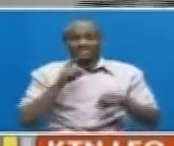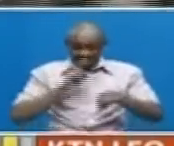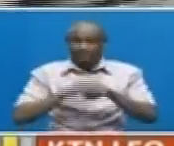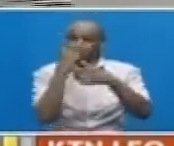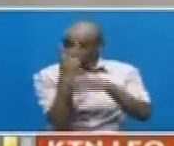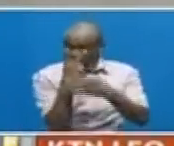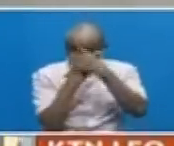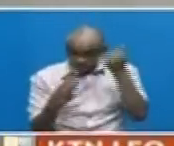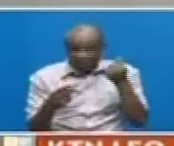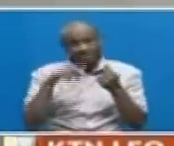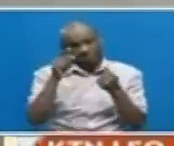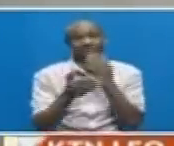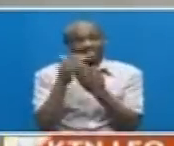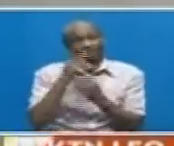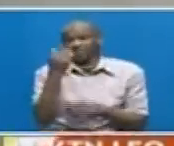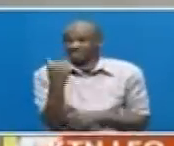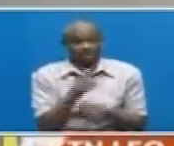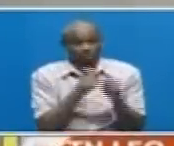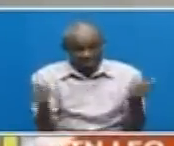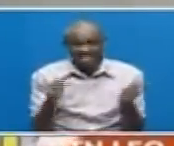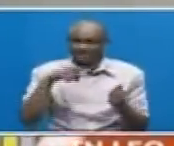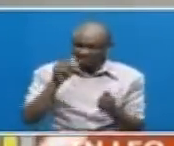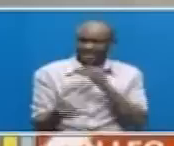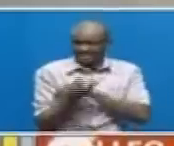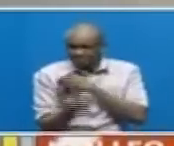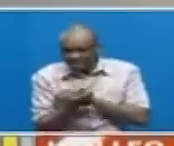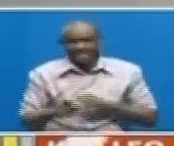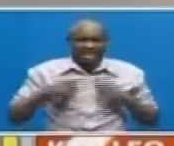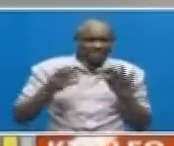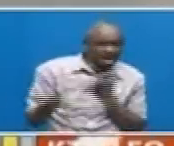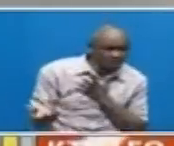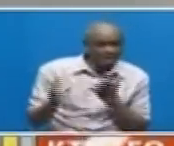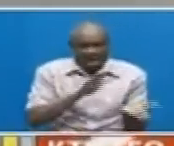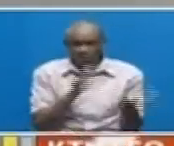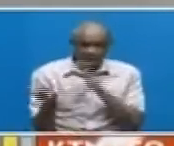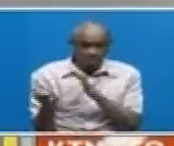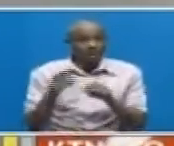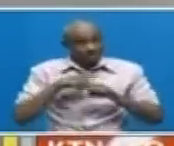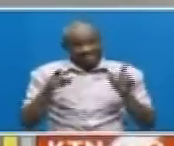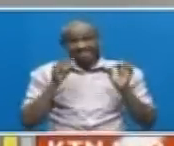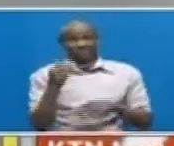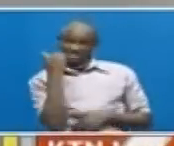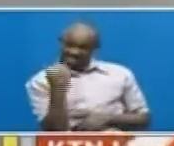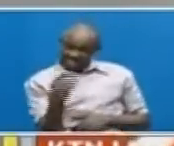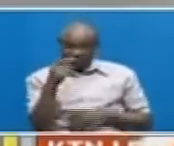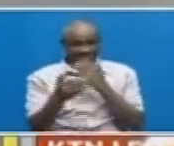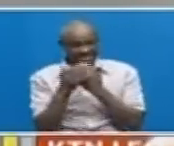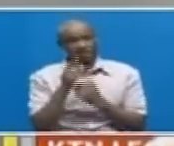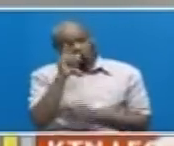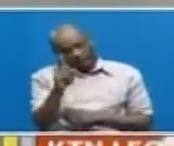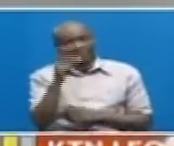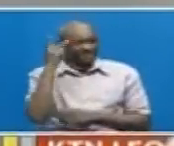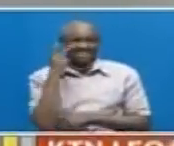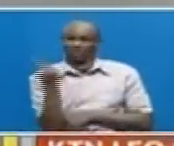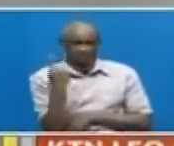na wakati mzuri wa kutunza huyo mtoto na wa kumuelezea vile inatakikana kuwa. Lakini mtoto akiwa amelewa na mtoto na